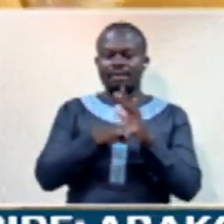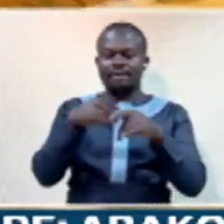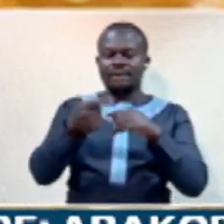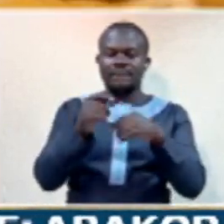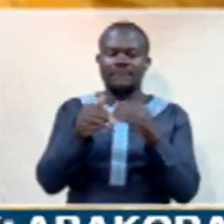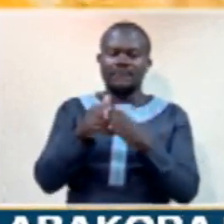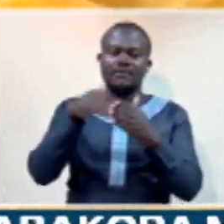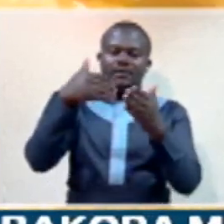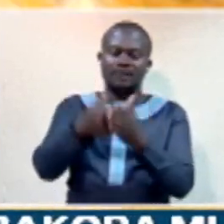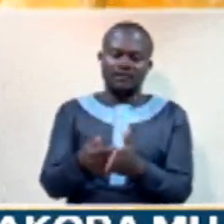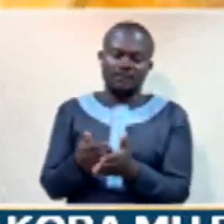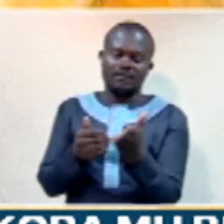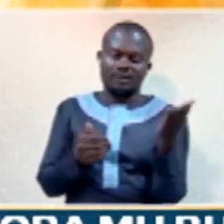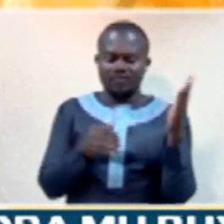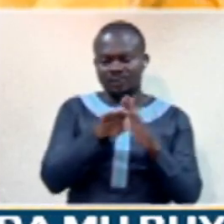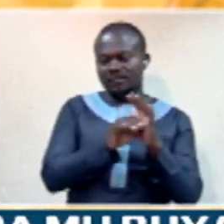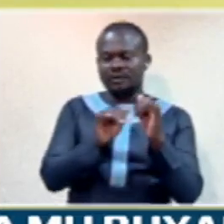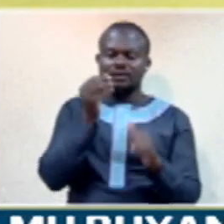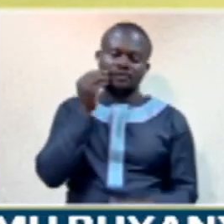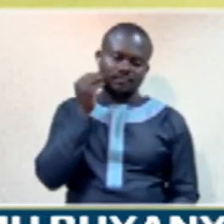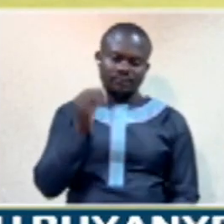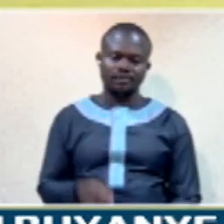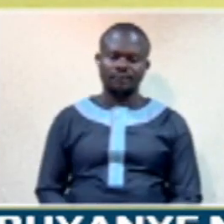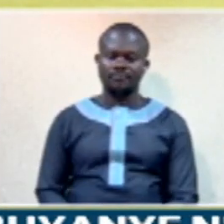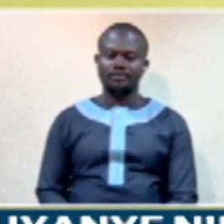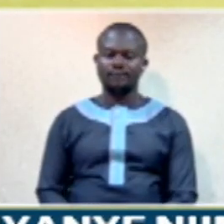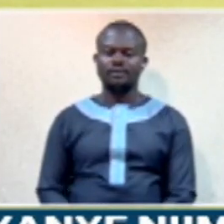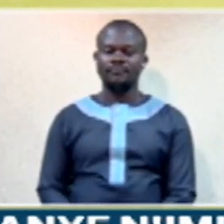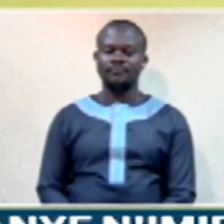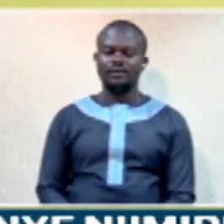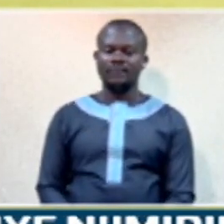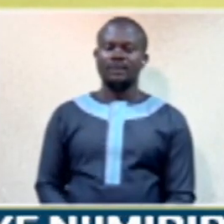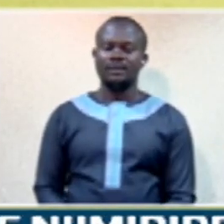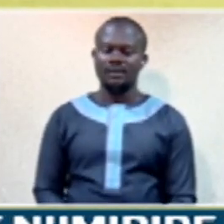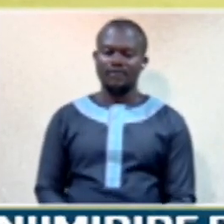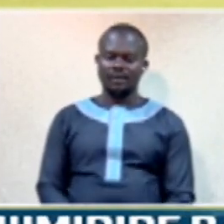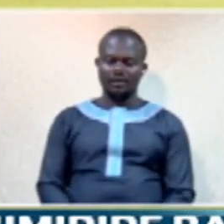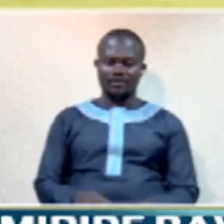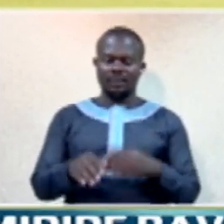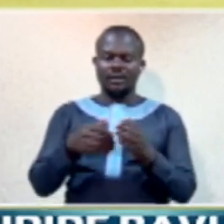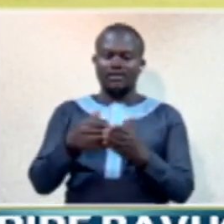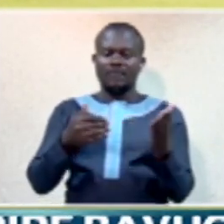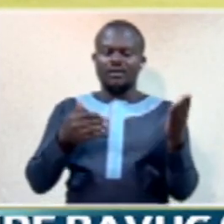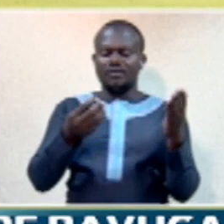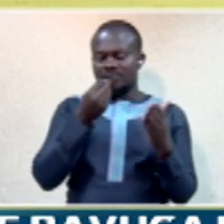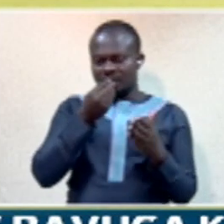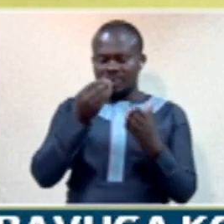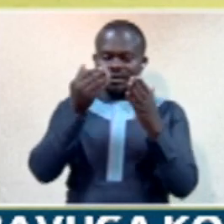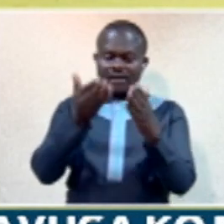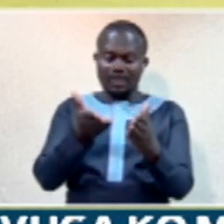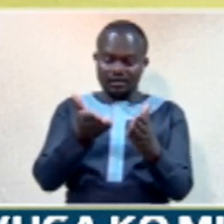izakomeza igihe hakiriho iyi gahunda yaguma mu rugo ibyo kurya birahari ku buryo buri muryango urabona ibitunga mu minsi